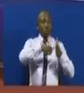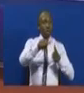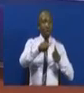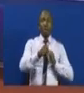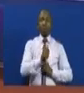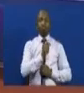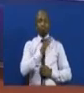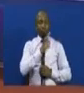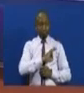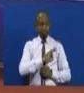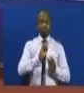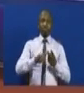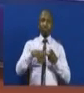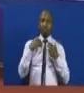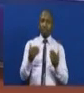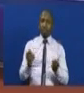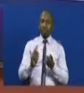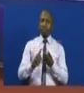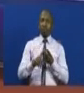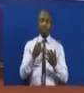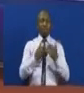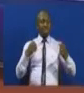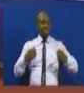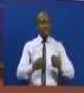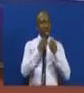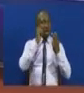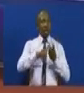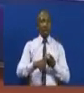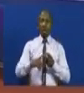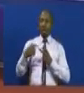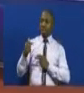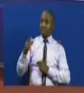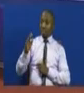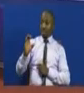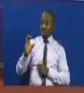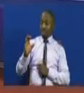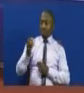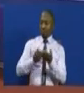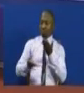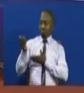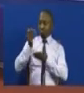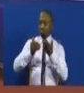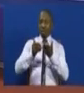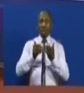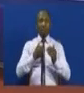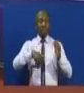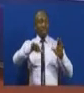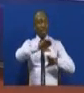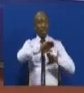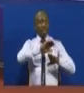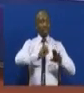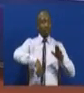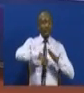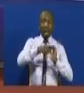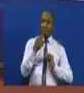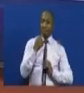fedha, ingawa kwamba wapo kwenye janga la ugonjwa wa corona. Akiongea TBC, mwenyekiti wa chama cha wanacheza soka hapa nchini Siputanza, Musa Kisoki,